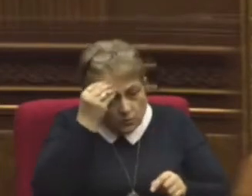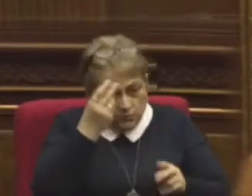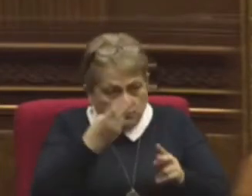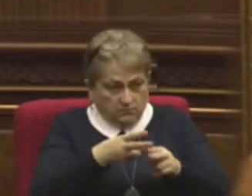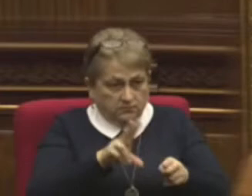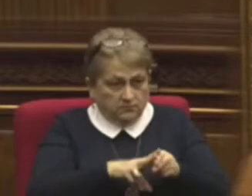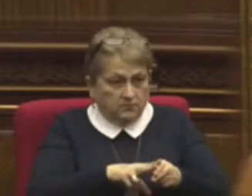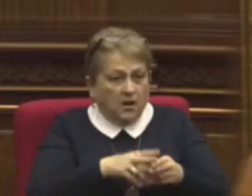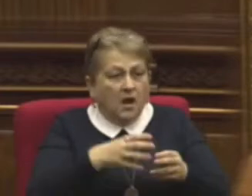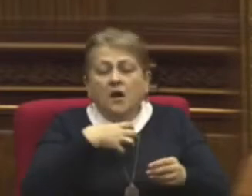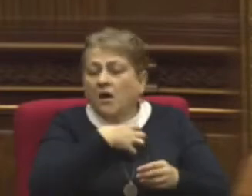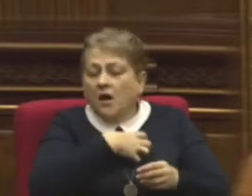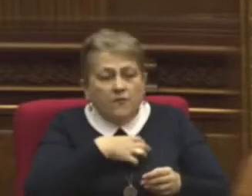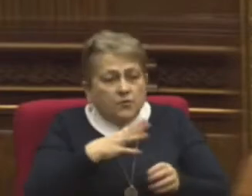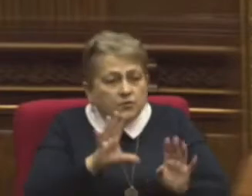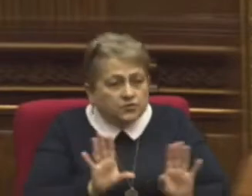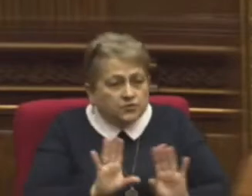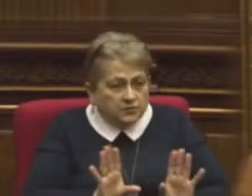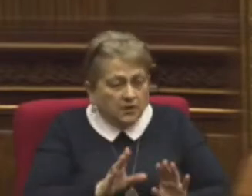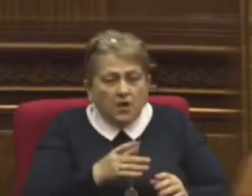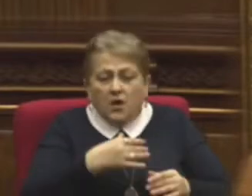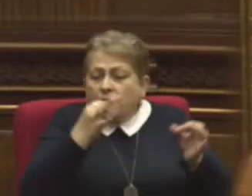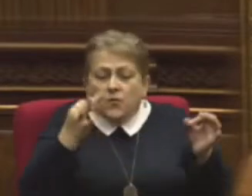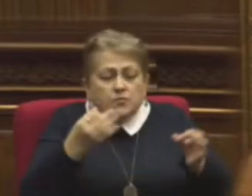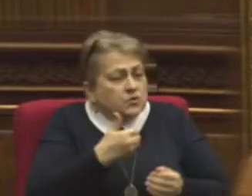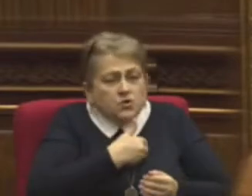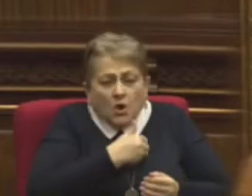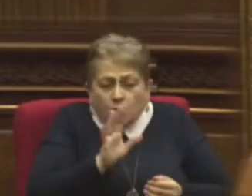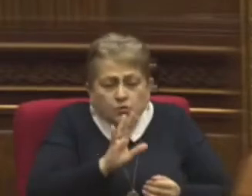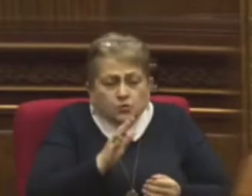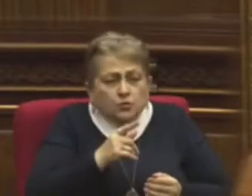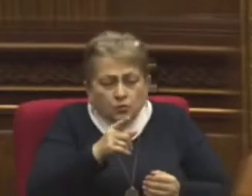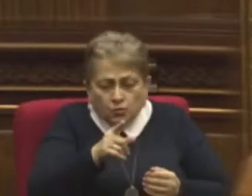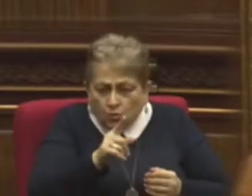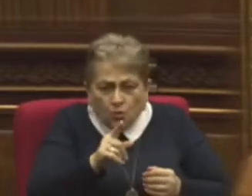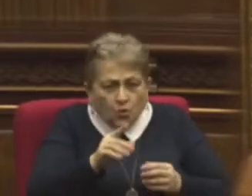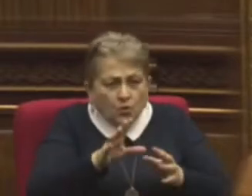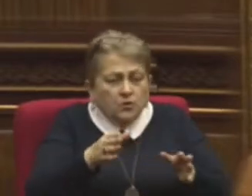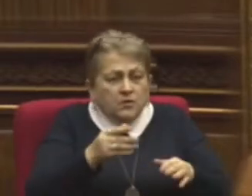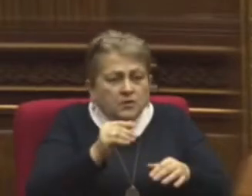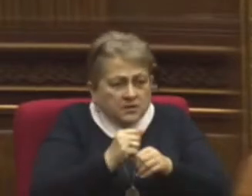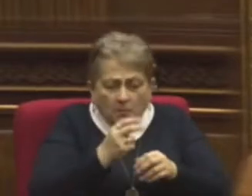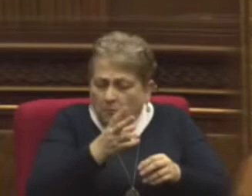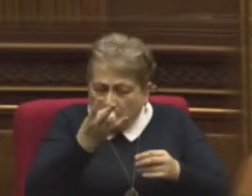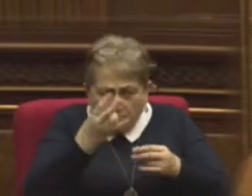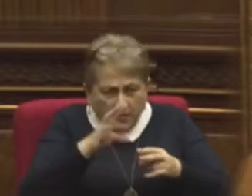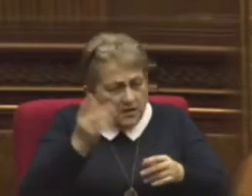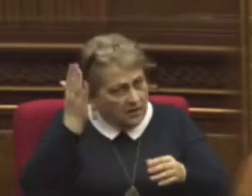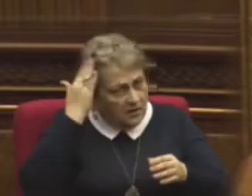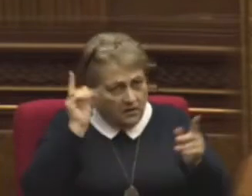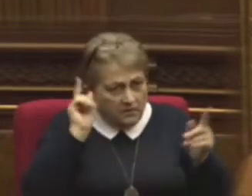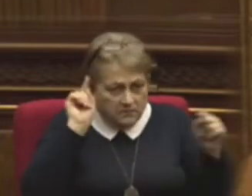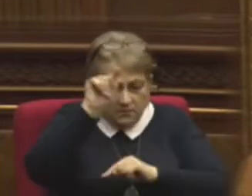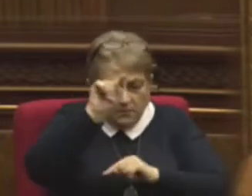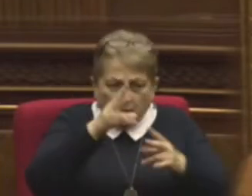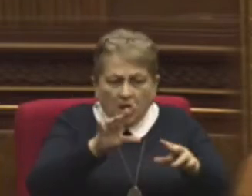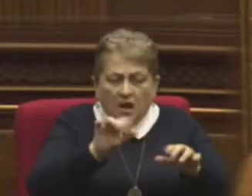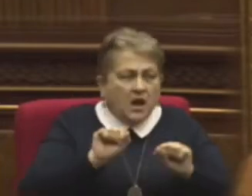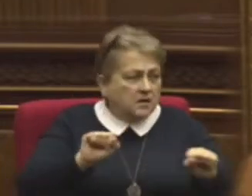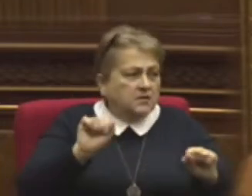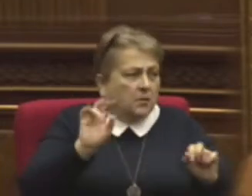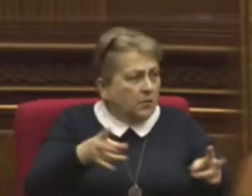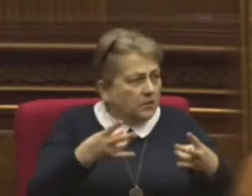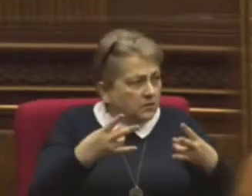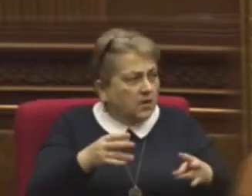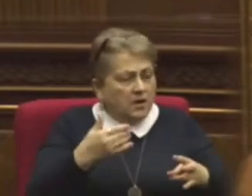որ կարևոր չէ, ես ոչինչ չեմ ուզում քեզանից, դու սարքի ինձ միջակություն, պետք չի գլխիցդ վերև թռնես, պետք չի ռիսկի